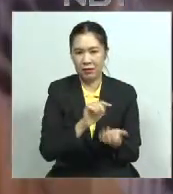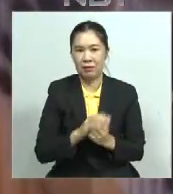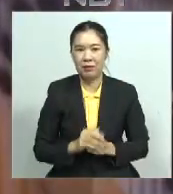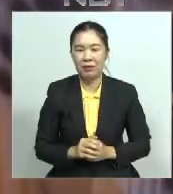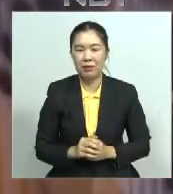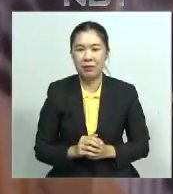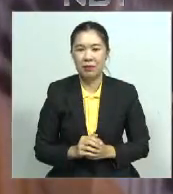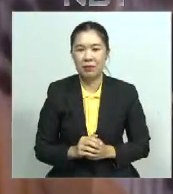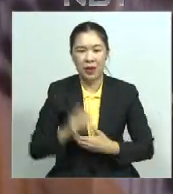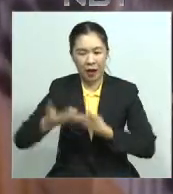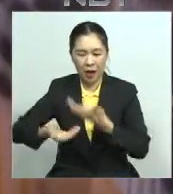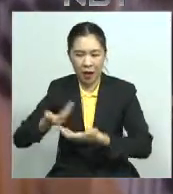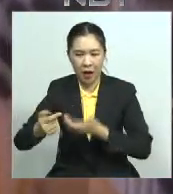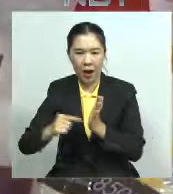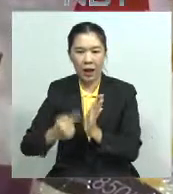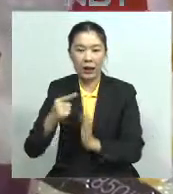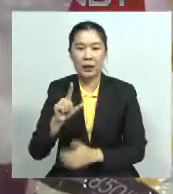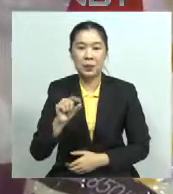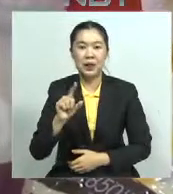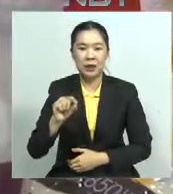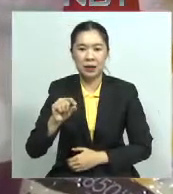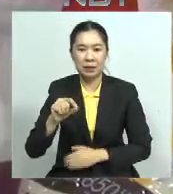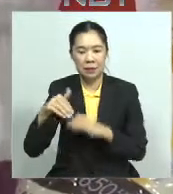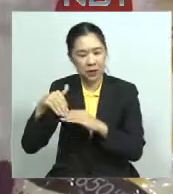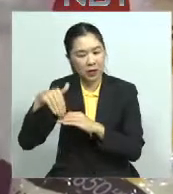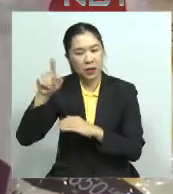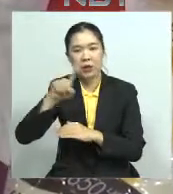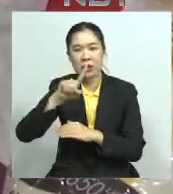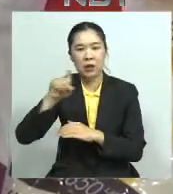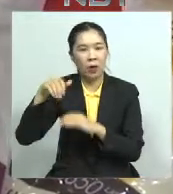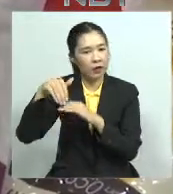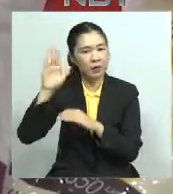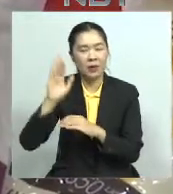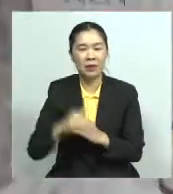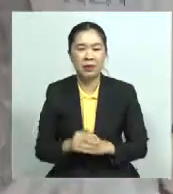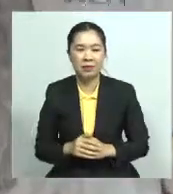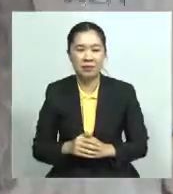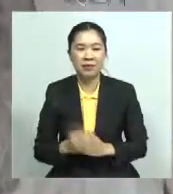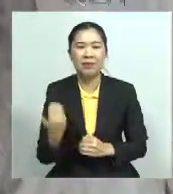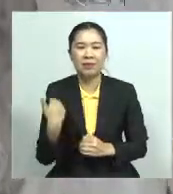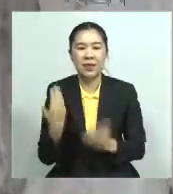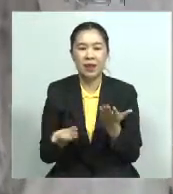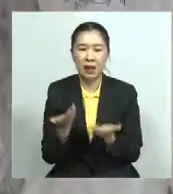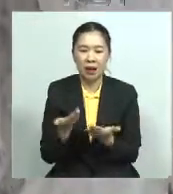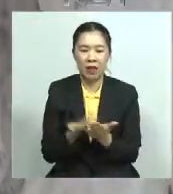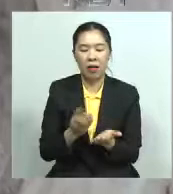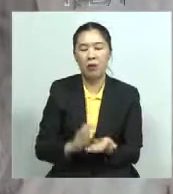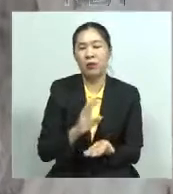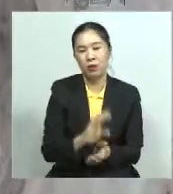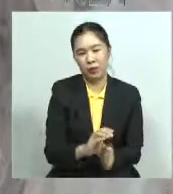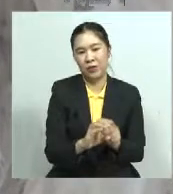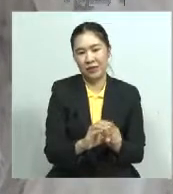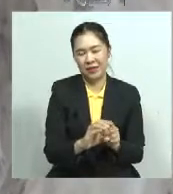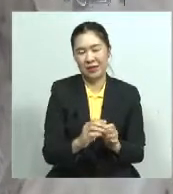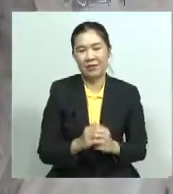ซึ่งก็สามารถขายได้เนี่ยตั้งแต่20บาทไปจนถึงหลักร้อยบาทก็สามารถขายได้นะครับอันนี้ก็จะขึ้นอยู่กับต้นทุนวัตถุดิบก็เ